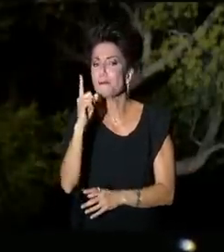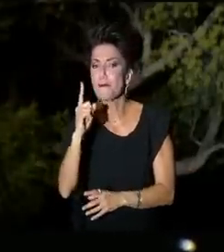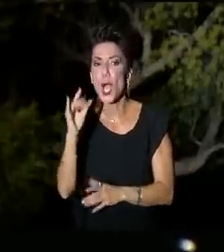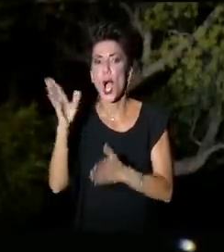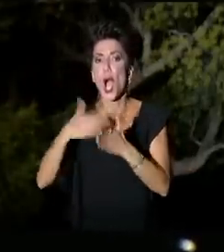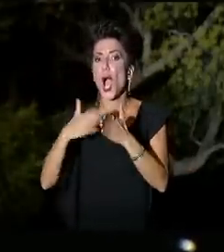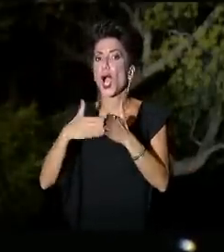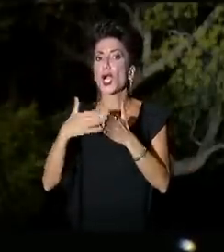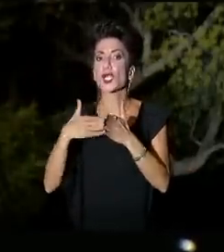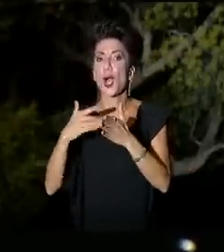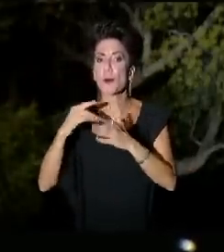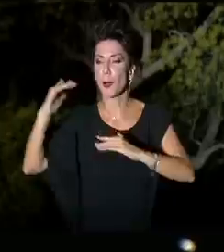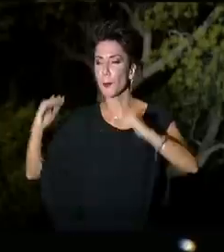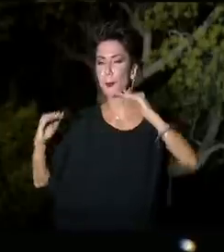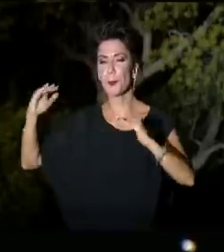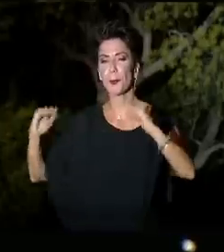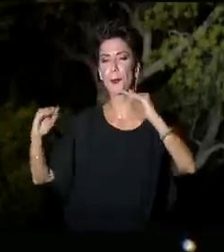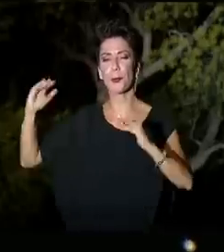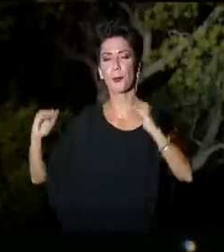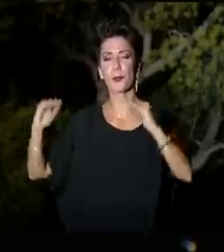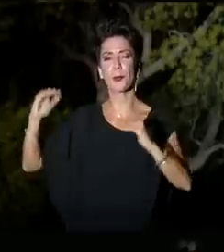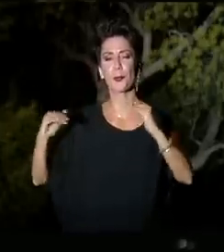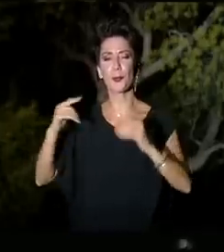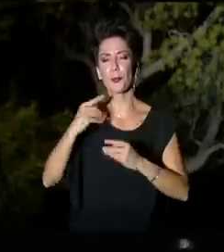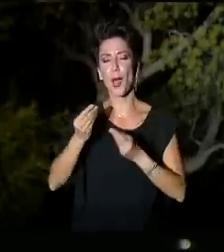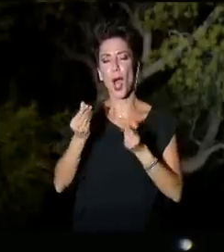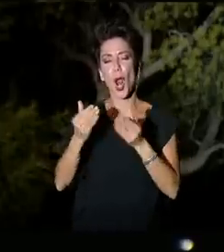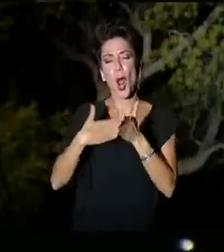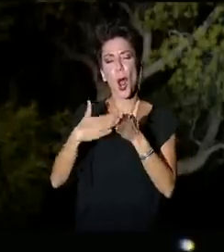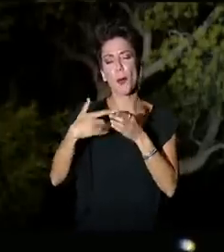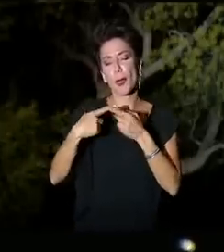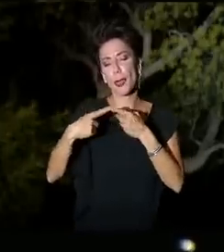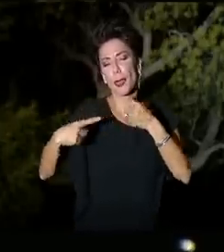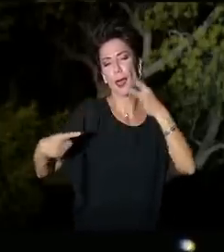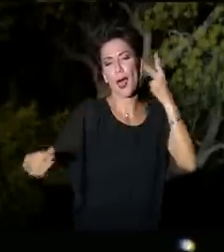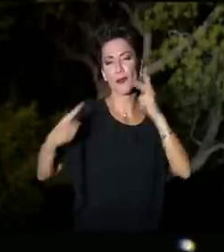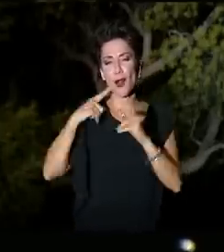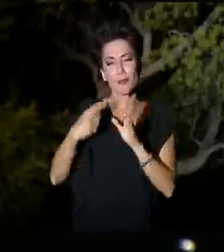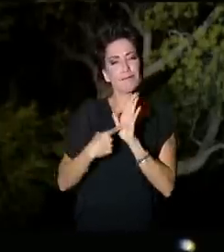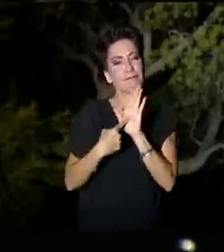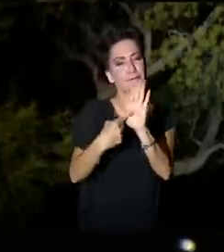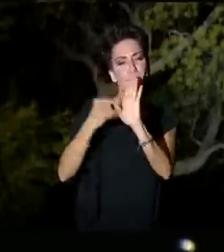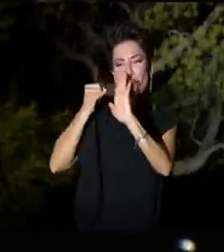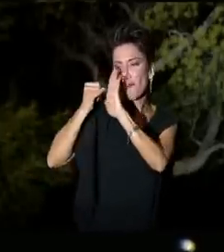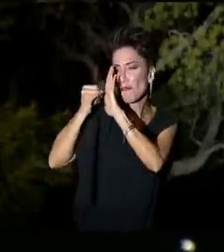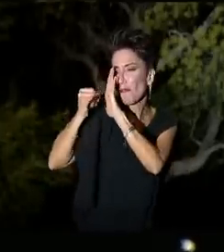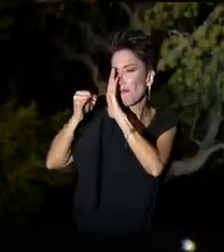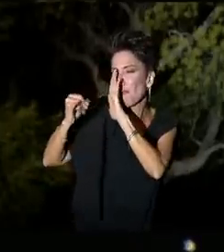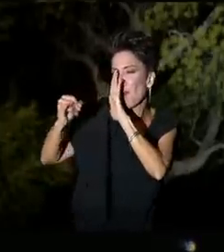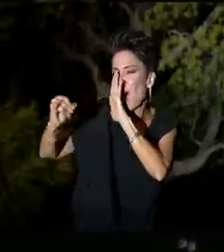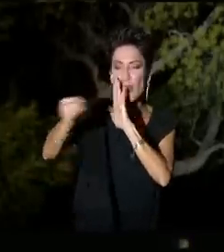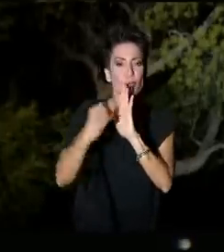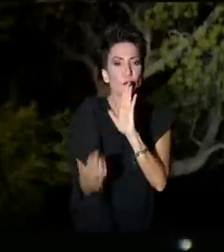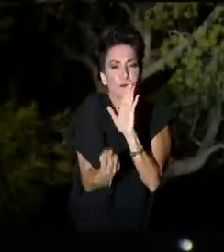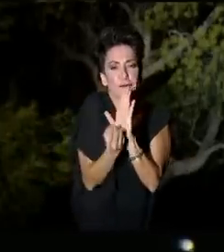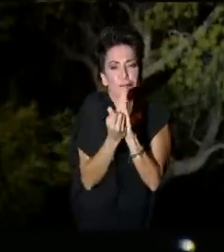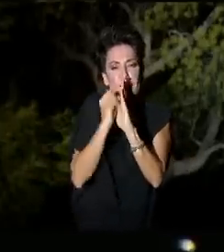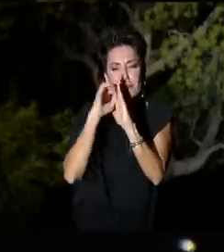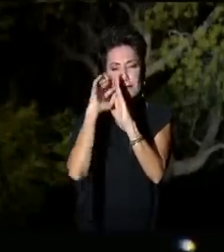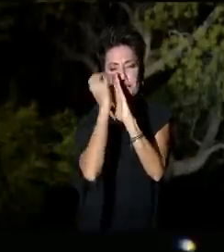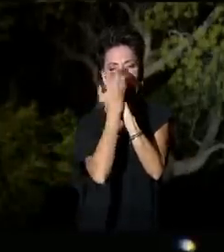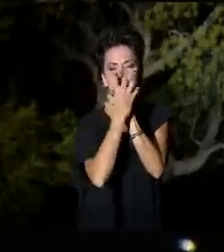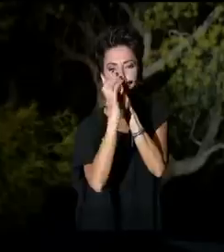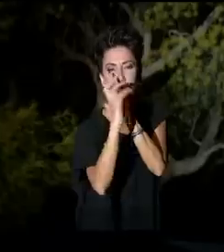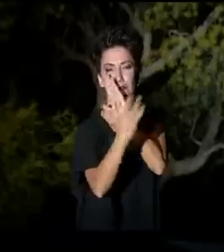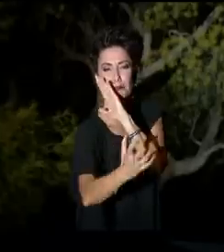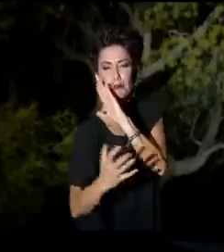διαβαθμίσεις θα τονίζουν στο εξής το βάθος, το ανάγλυφο, αλλά και την